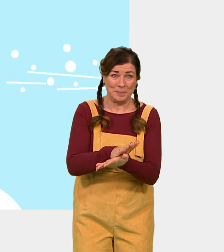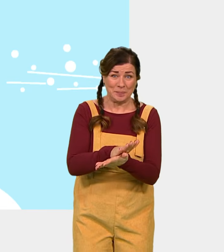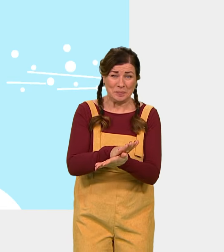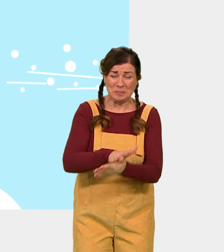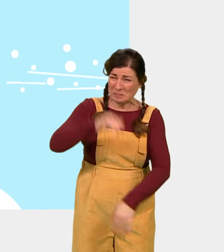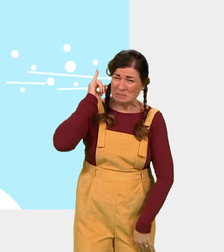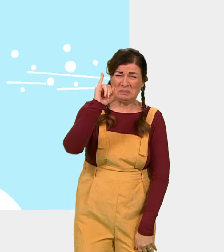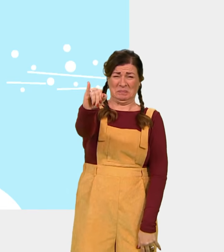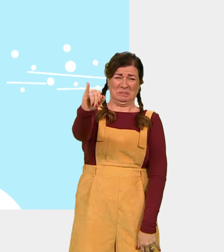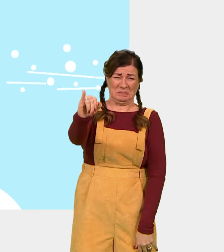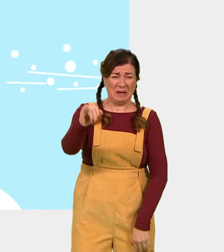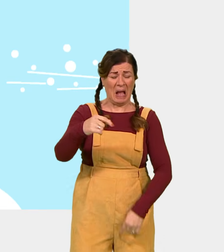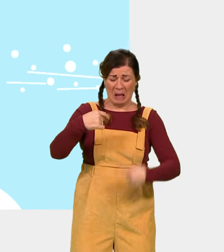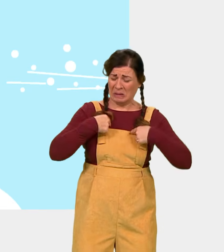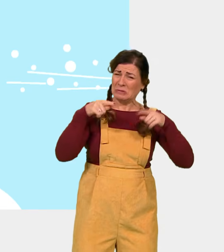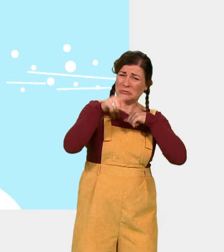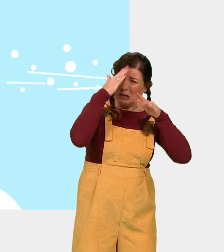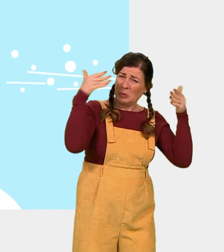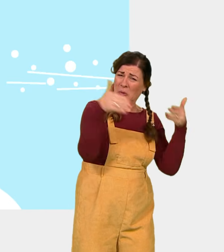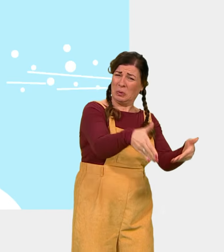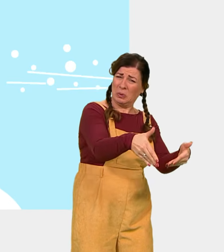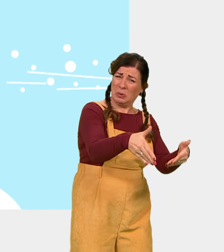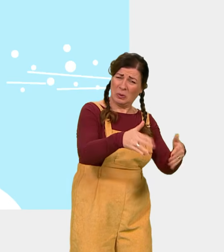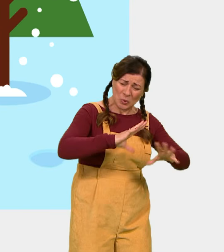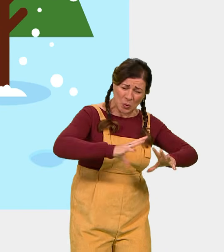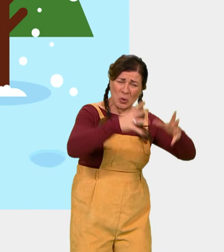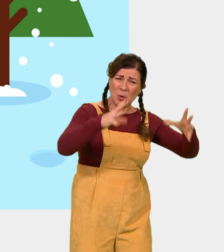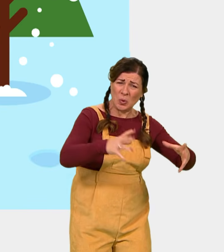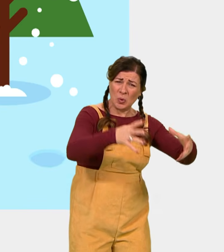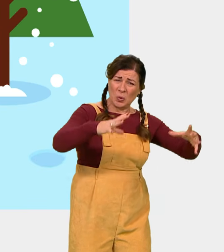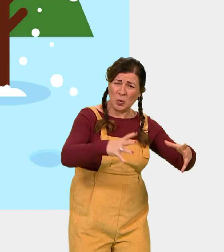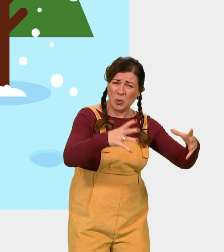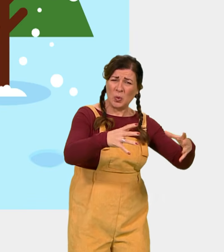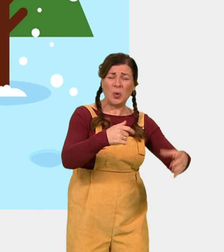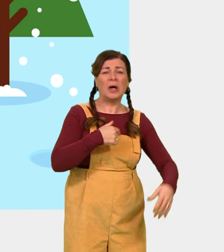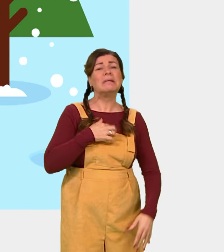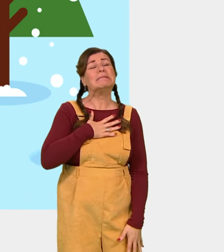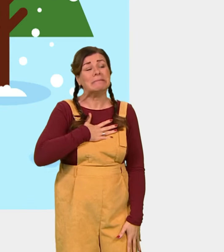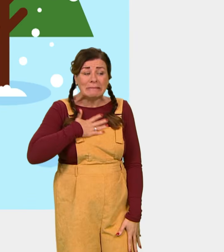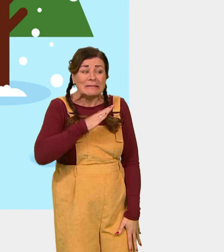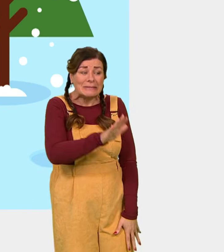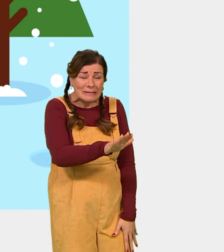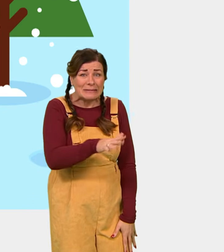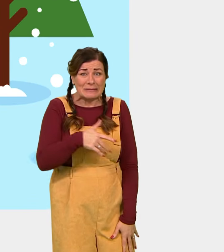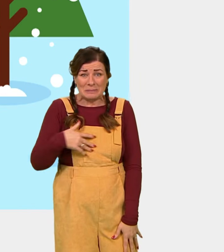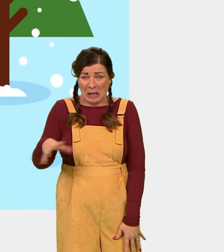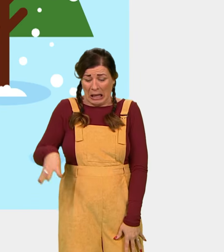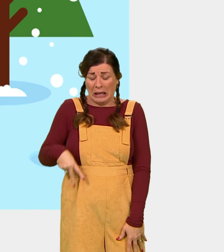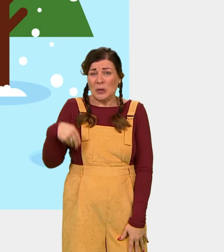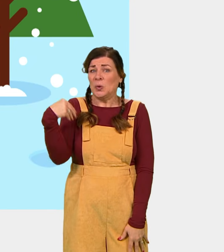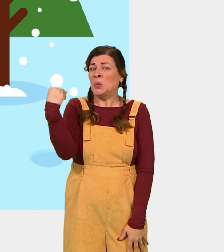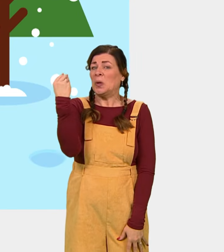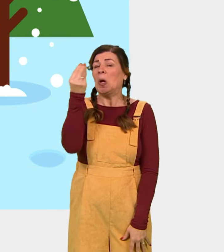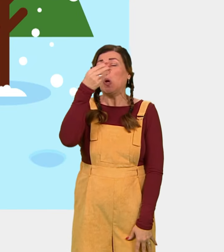Ych y fi, Plwmp, dwi'n trio canolbwyntio fan hyn. Ymddiheurodd Plwmp cyn estyn hancus enfawr